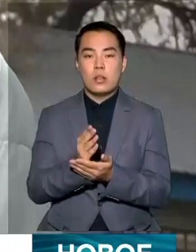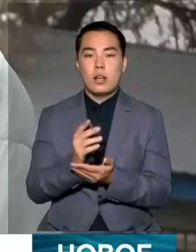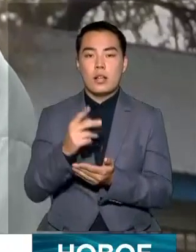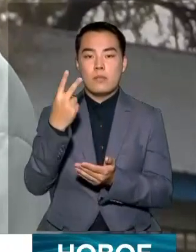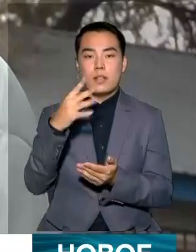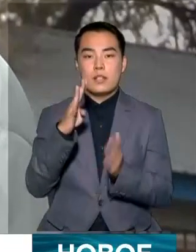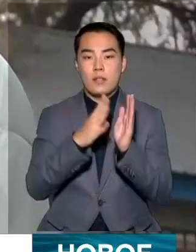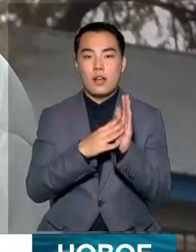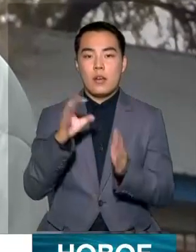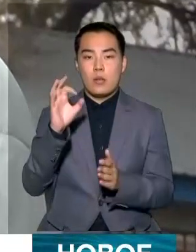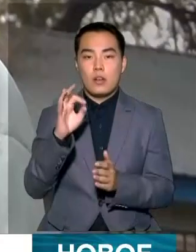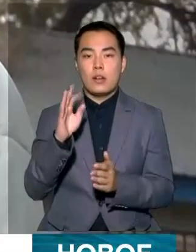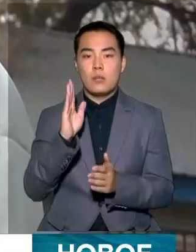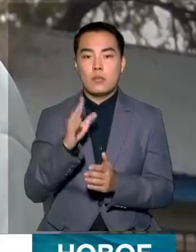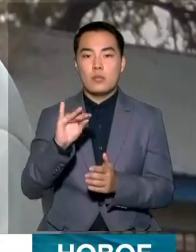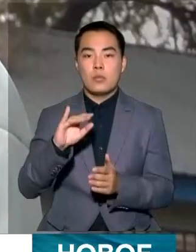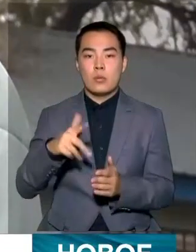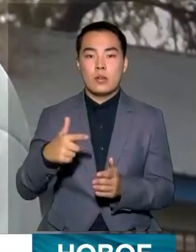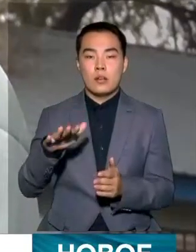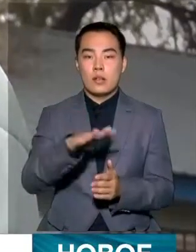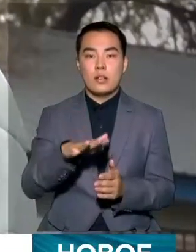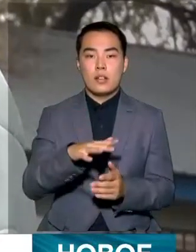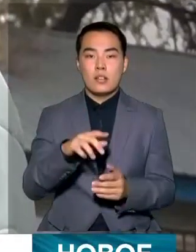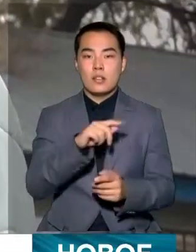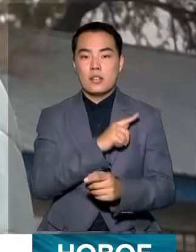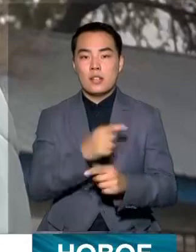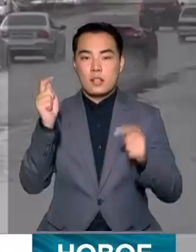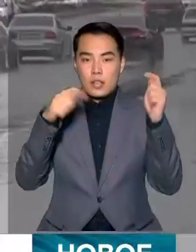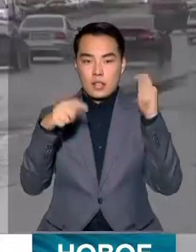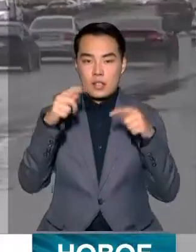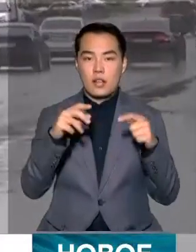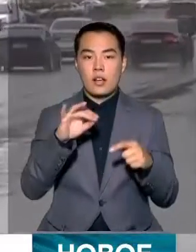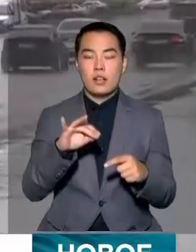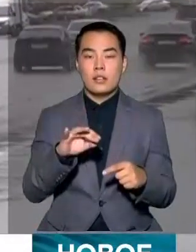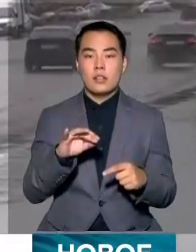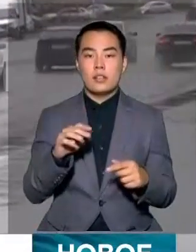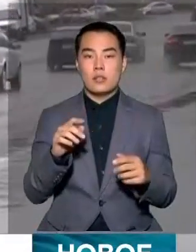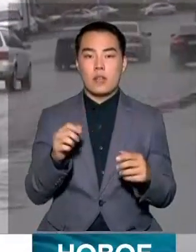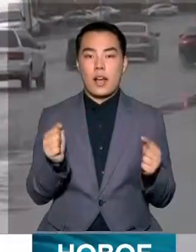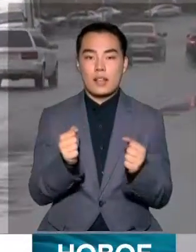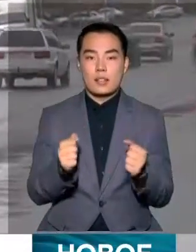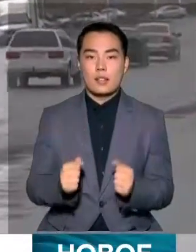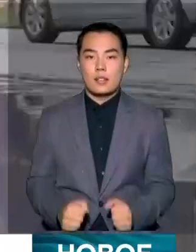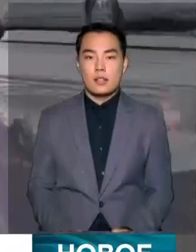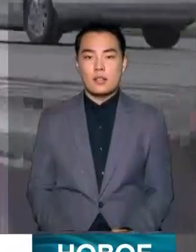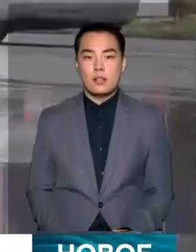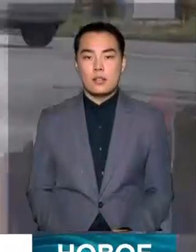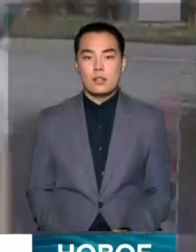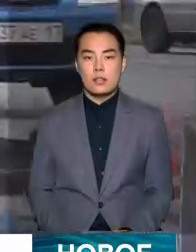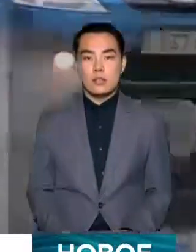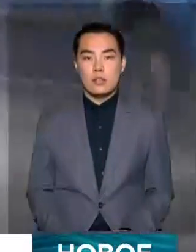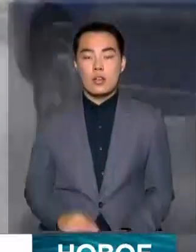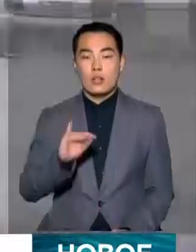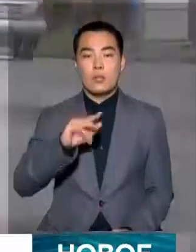октября на юге области ожидаем дожди, а в горных районах осадки. В ближайшие дни погода в стране должна наладиться. На юге